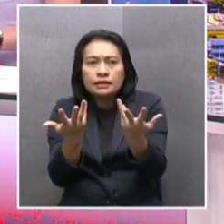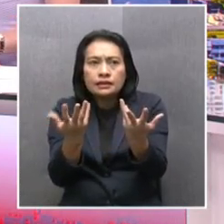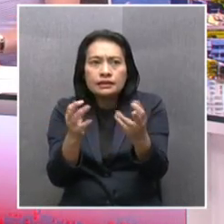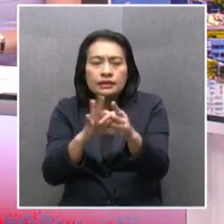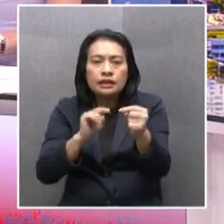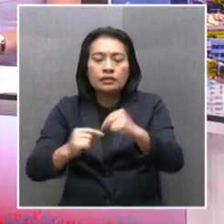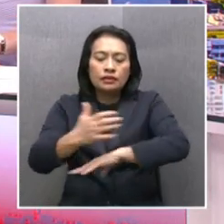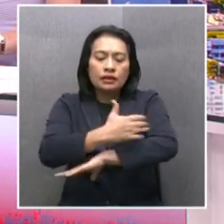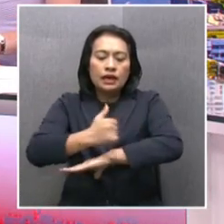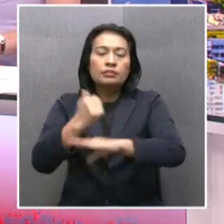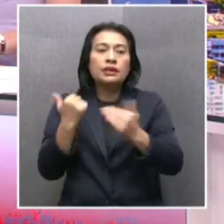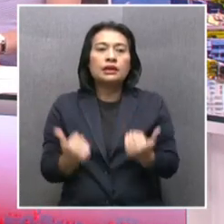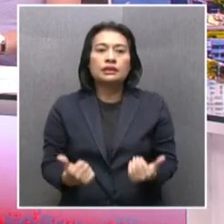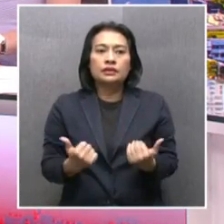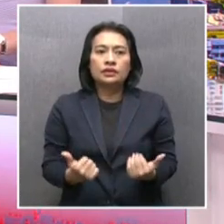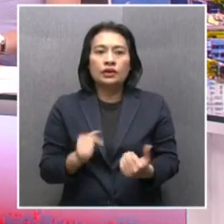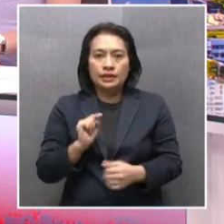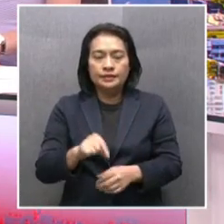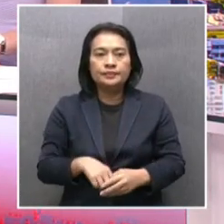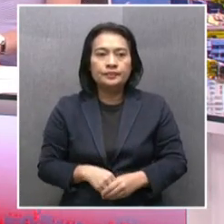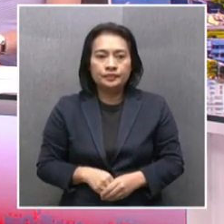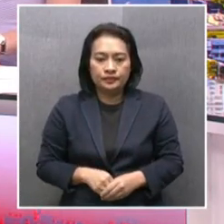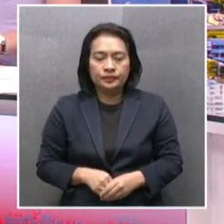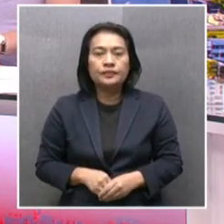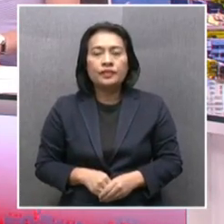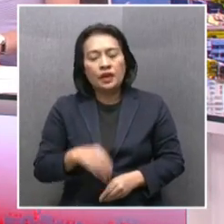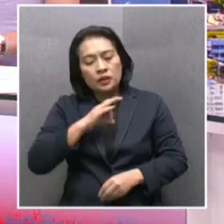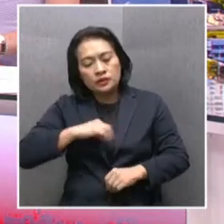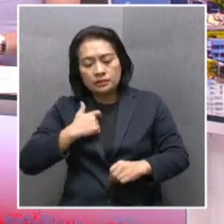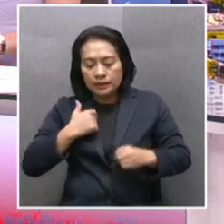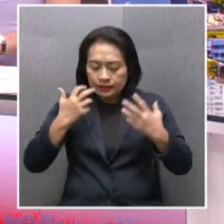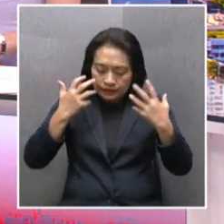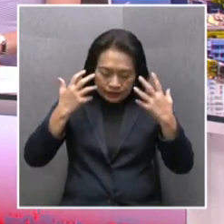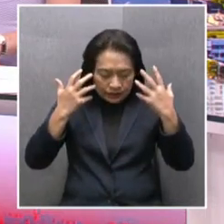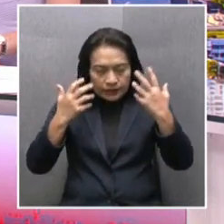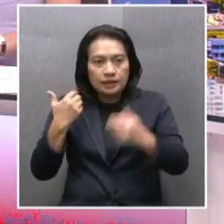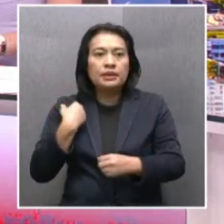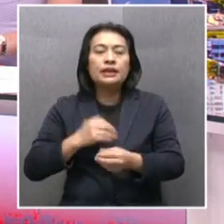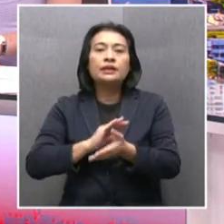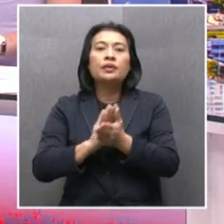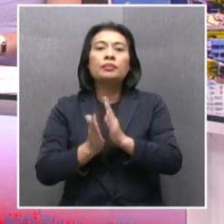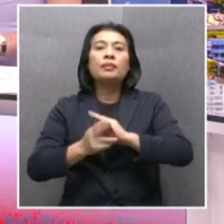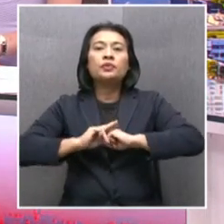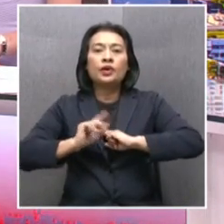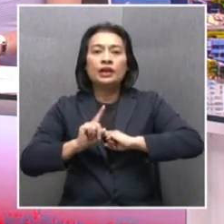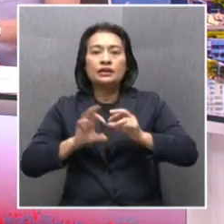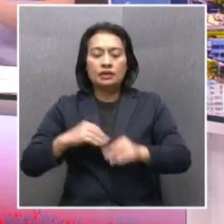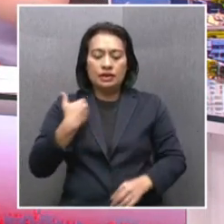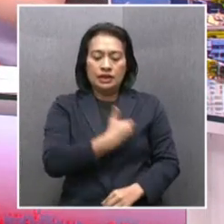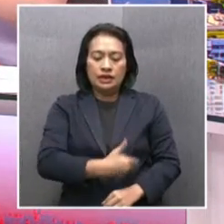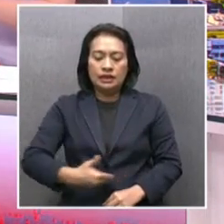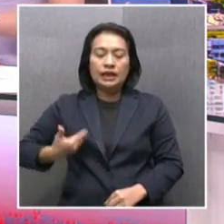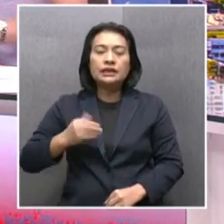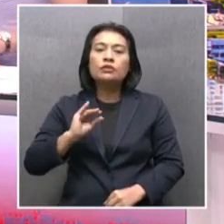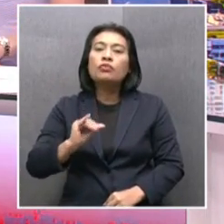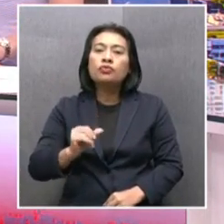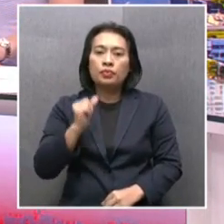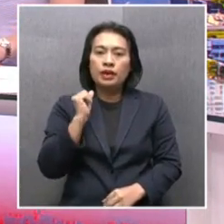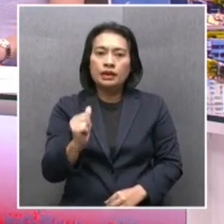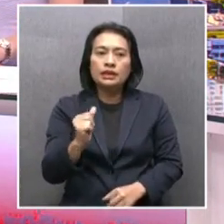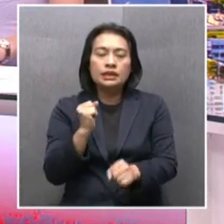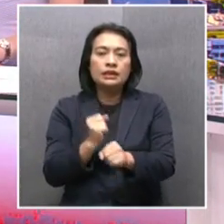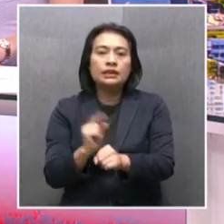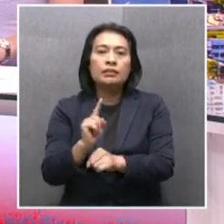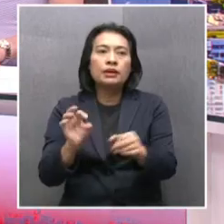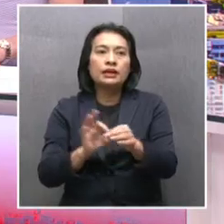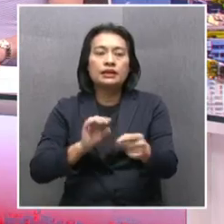การเมืองที่ร้อนแรงแบบนี ้ครับ หลายคนของขึ้นแล้วก็จะมีวิธีการปรับพฤติกรรมยังไงจะได้สุขภาพดีกันเดี๋ยวมีสอดแทรกเข้ามาใน